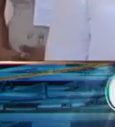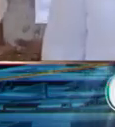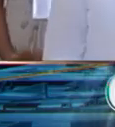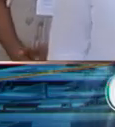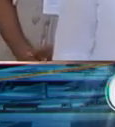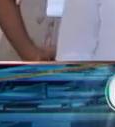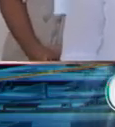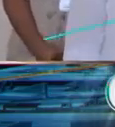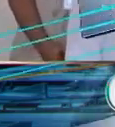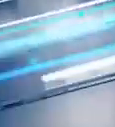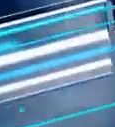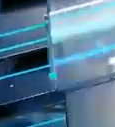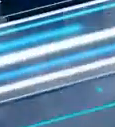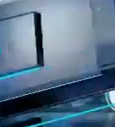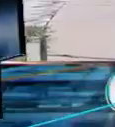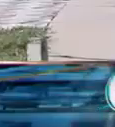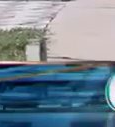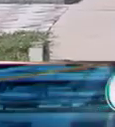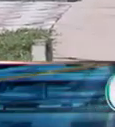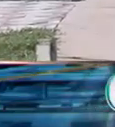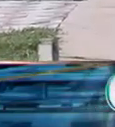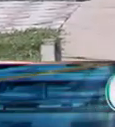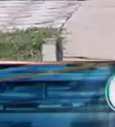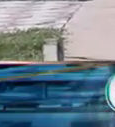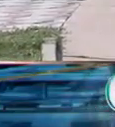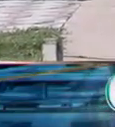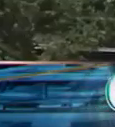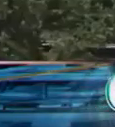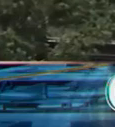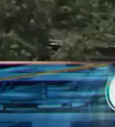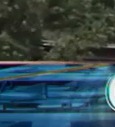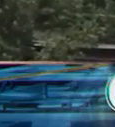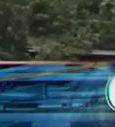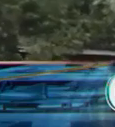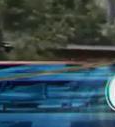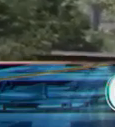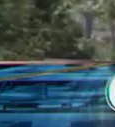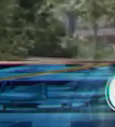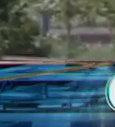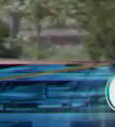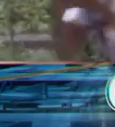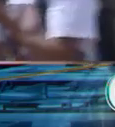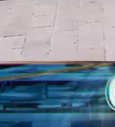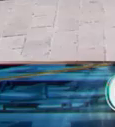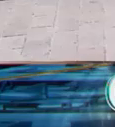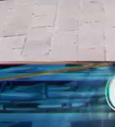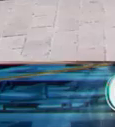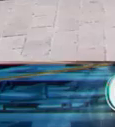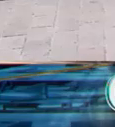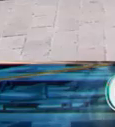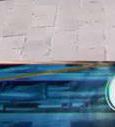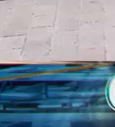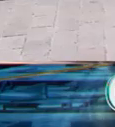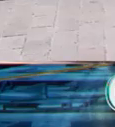за нарушение правил. По следам Абая, энтузиасты из Алматы идут в Семей пешком. Свой тур